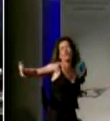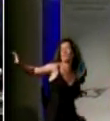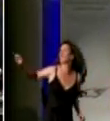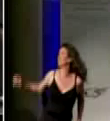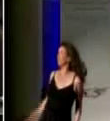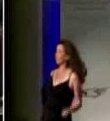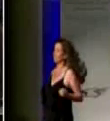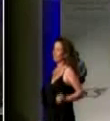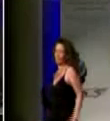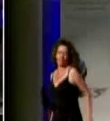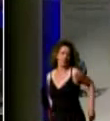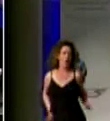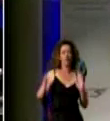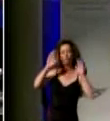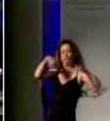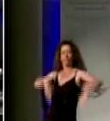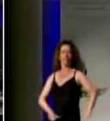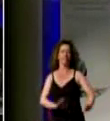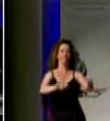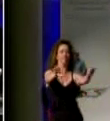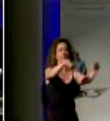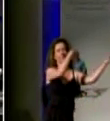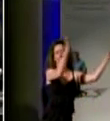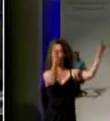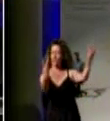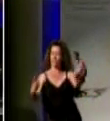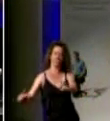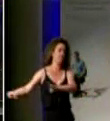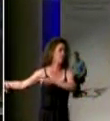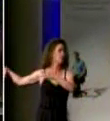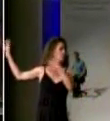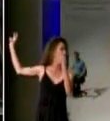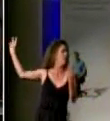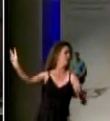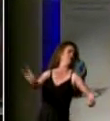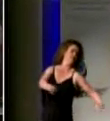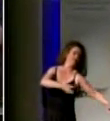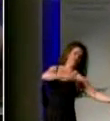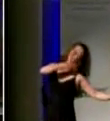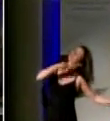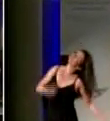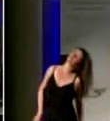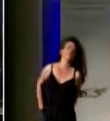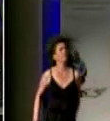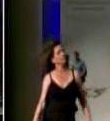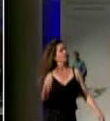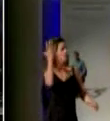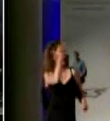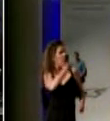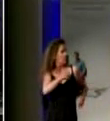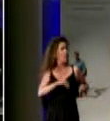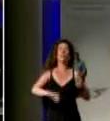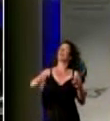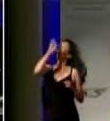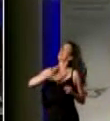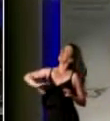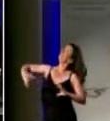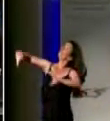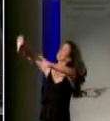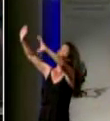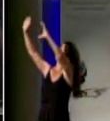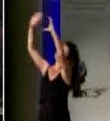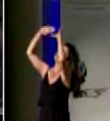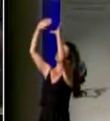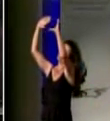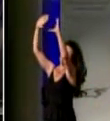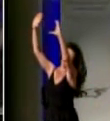Chaude, les vagues dansent au rythme du vent. Sa majesté, la